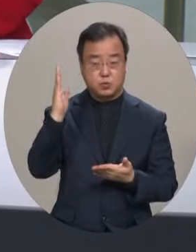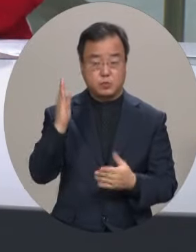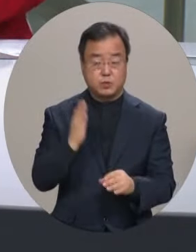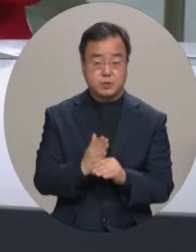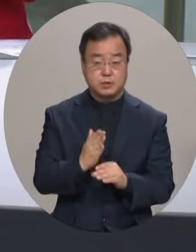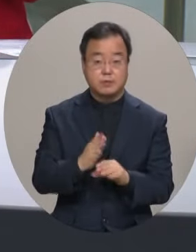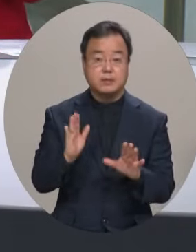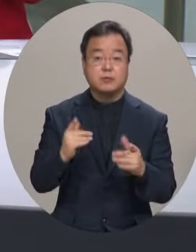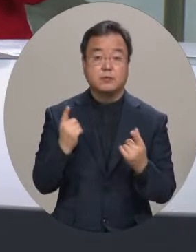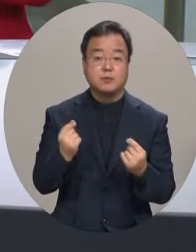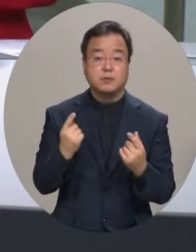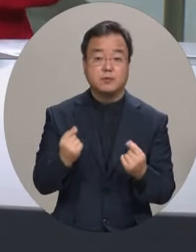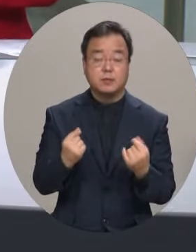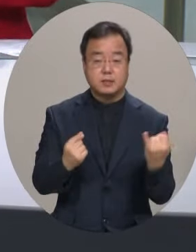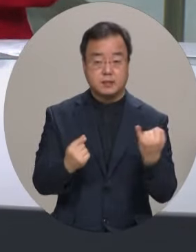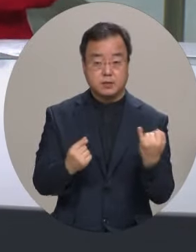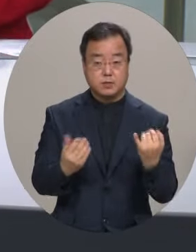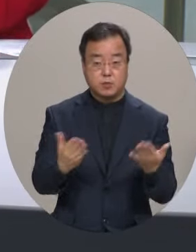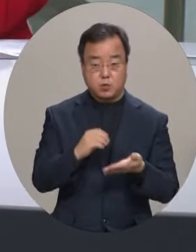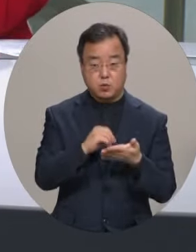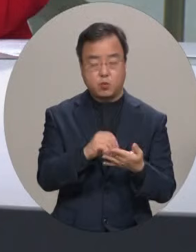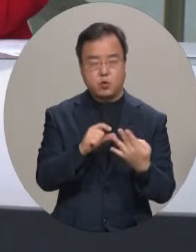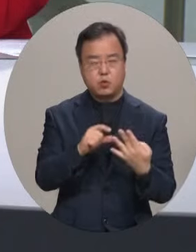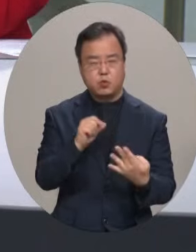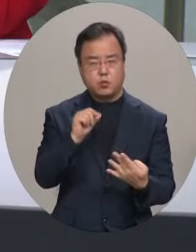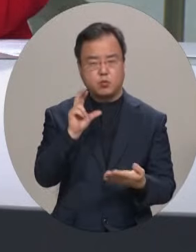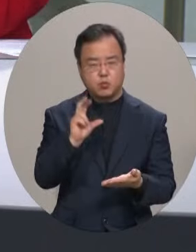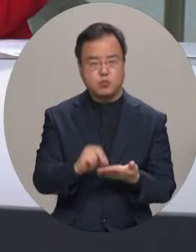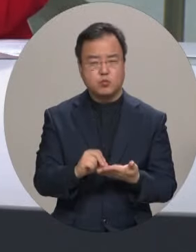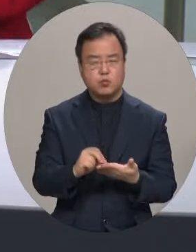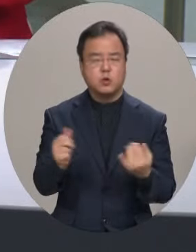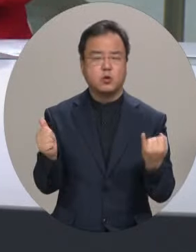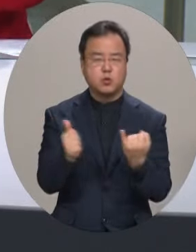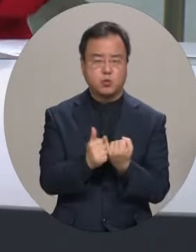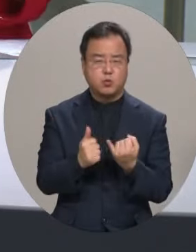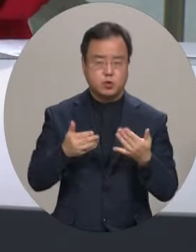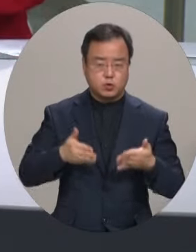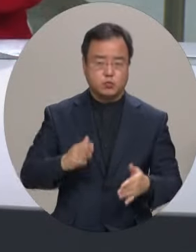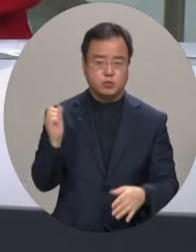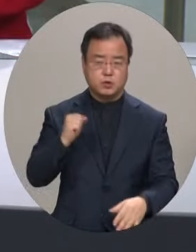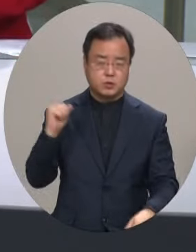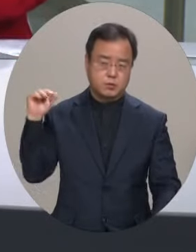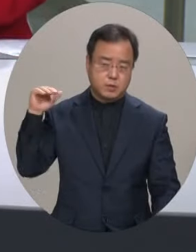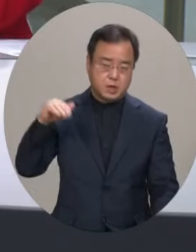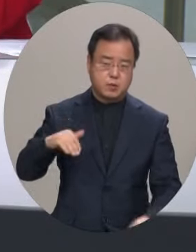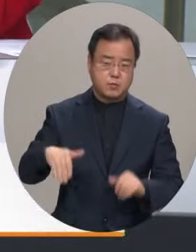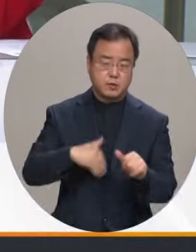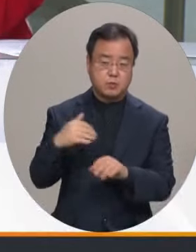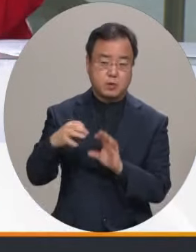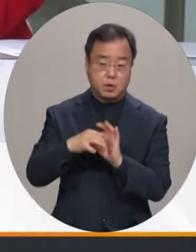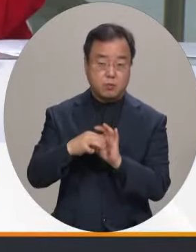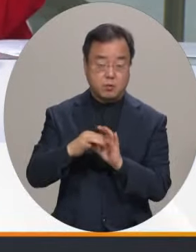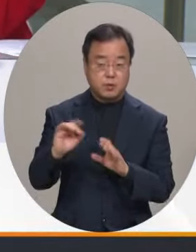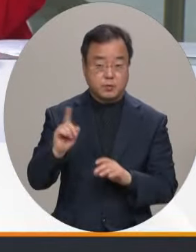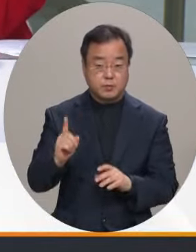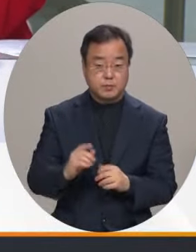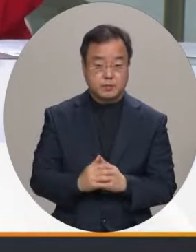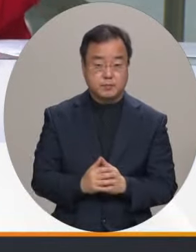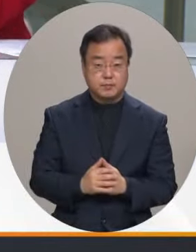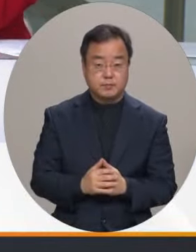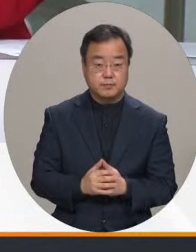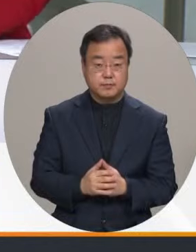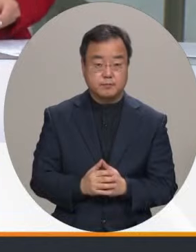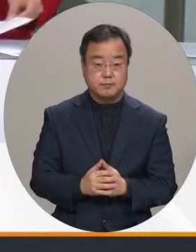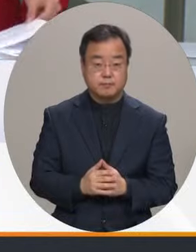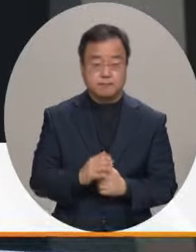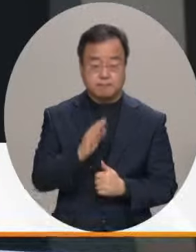그렇다면이 같은 여성들의 고용 문제와 그고 떨어지는 혼인 출산율 사이에 어떤 유의미한 관계가 있다고 볼 수 있을까요 아네